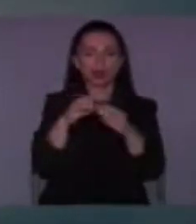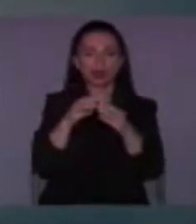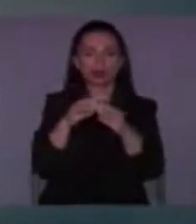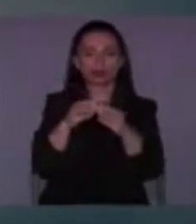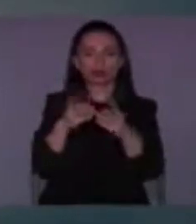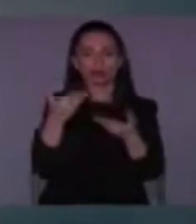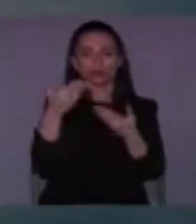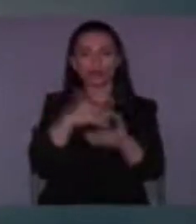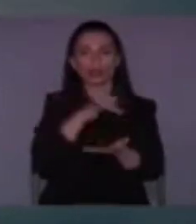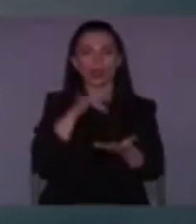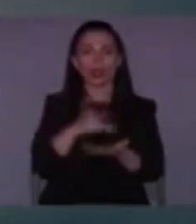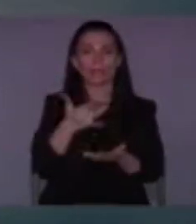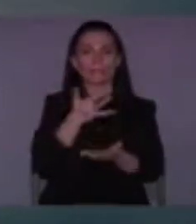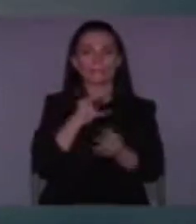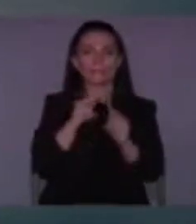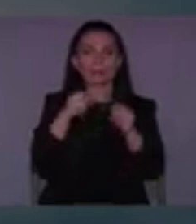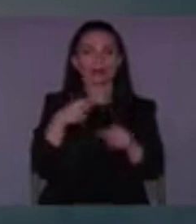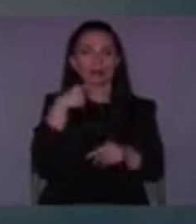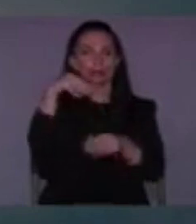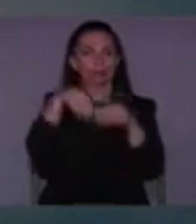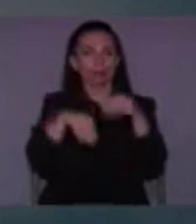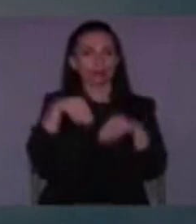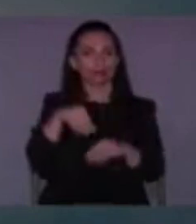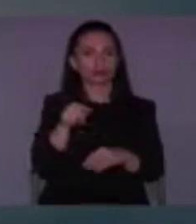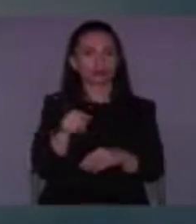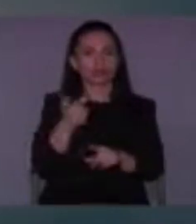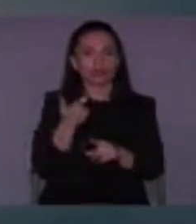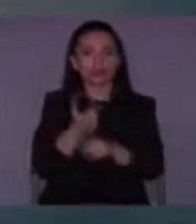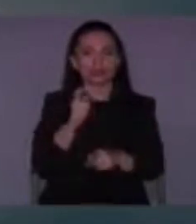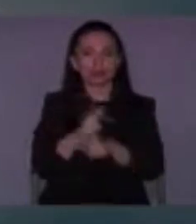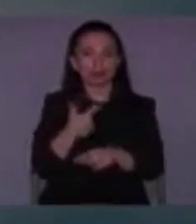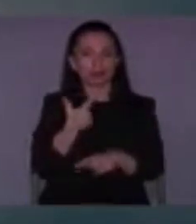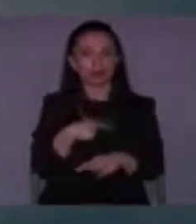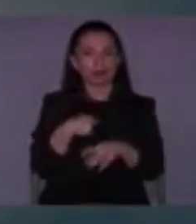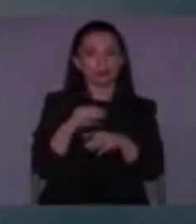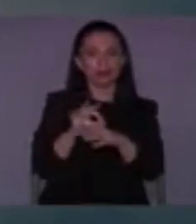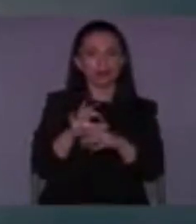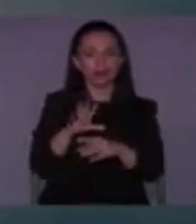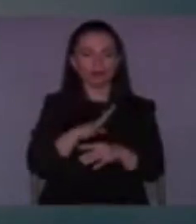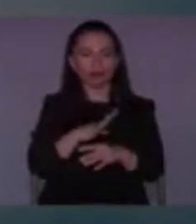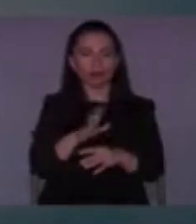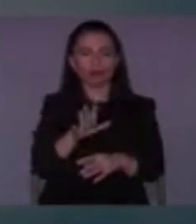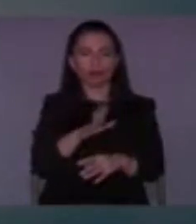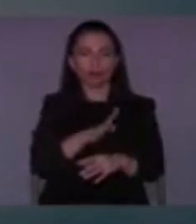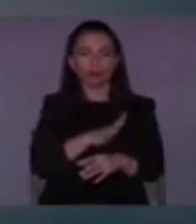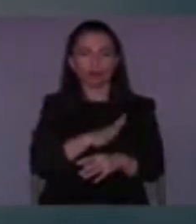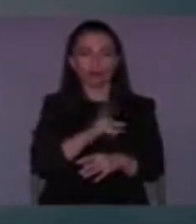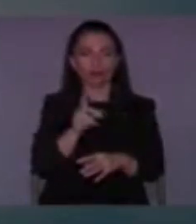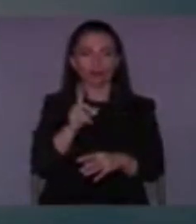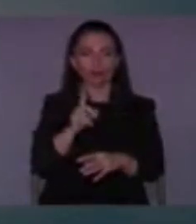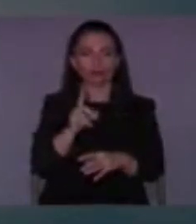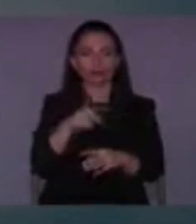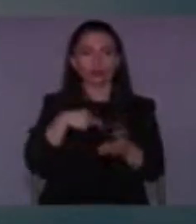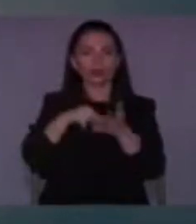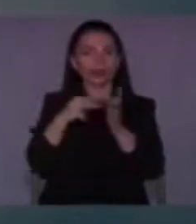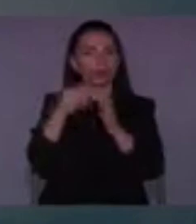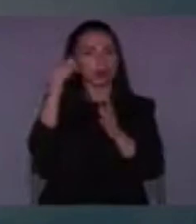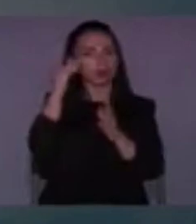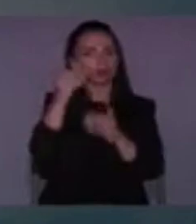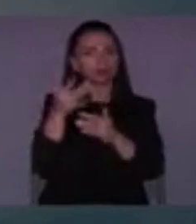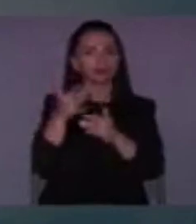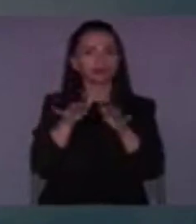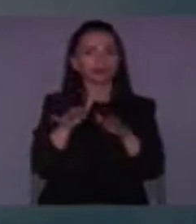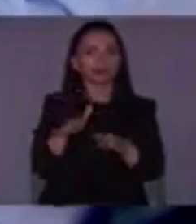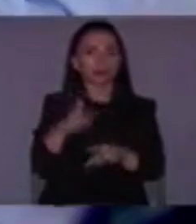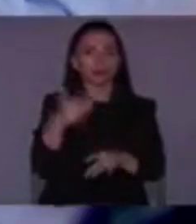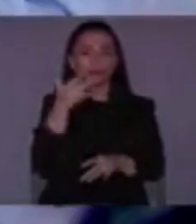შემომთავაზა ქალაქის მერად მეყარა კენჭი. ძალიან ნერვიულობდი, ჰქონდა გრანდიოზული სამეურნეო გეგმები და